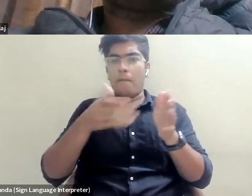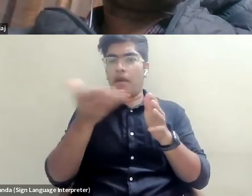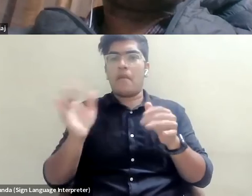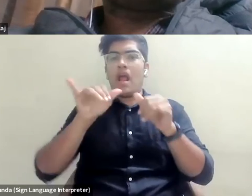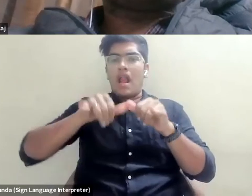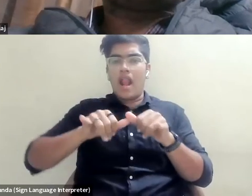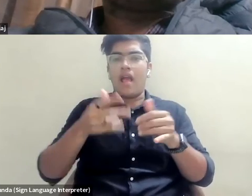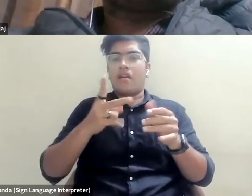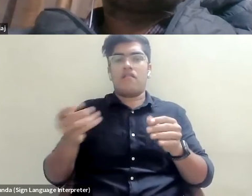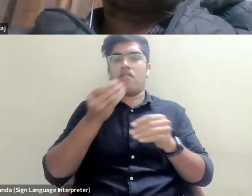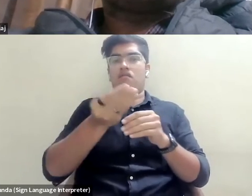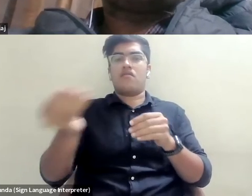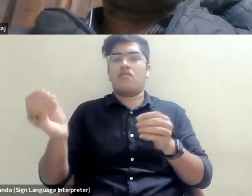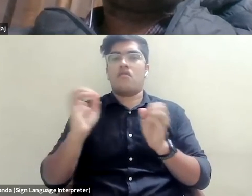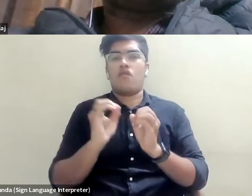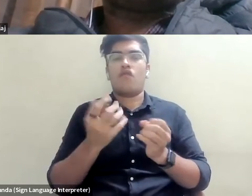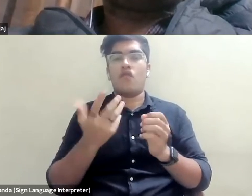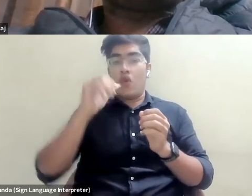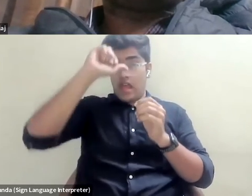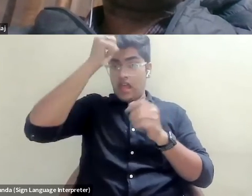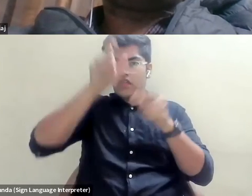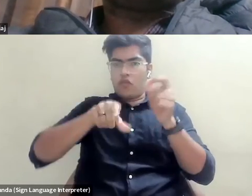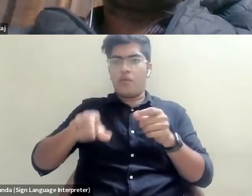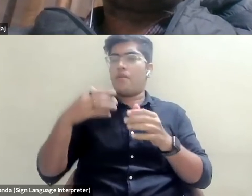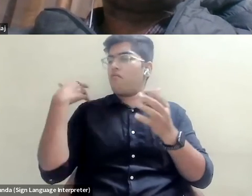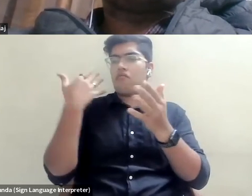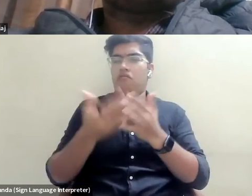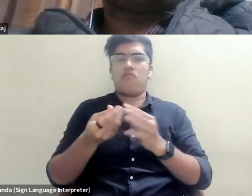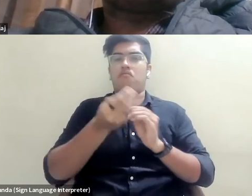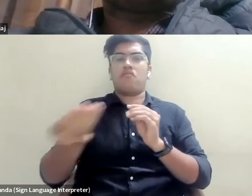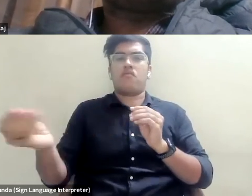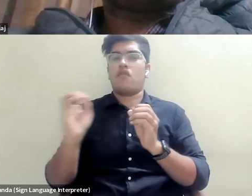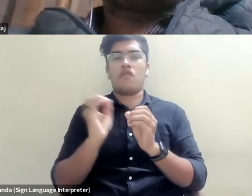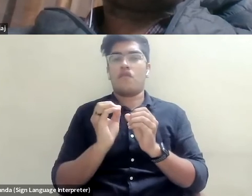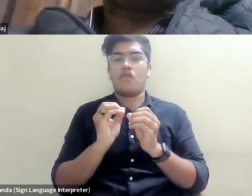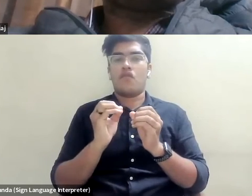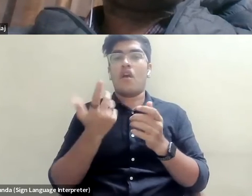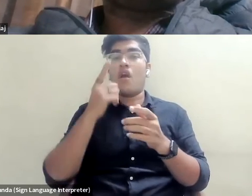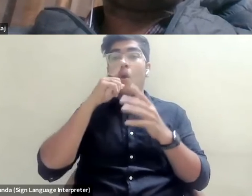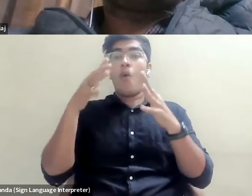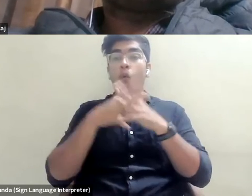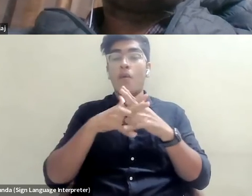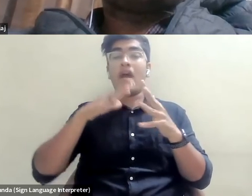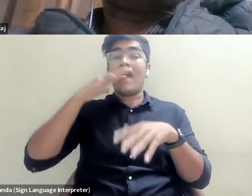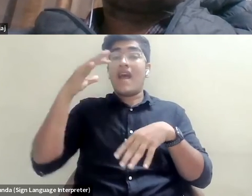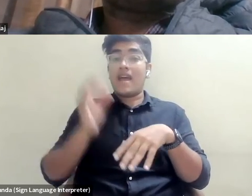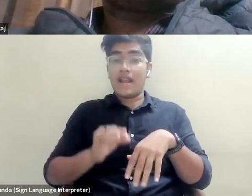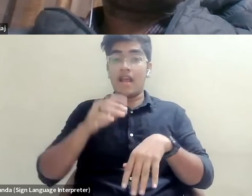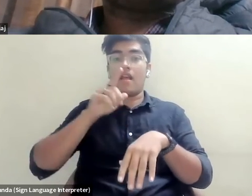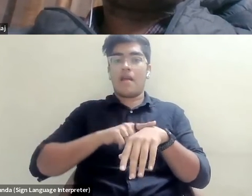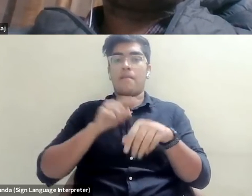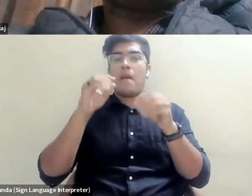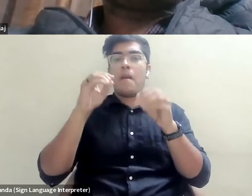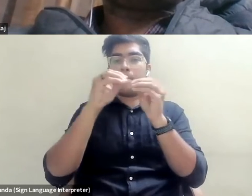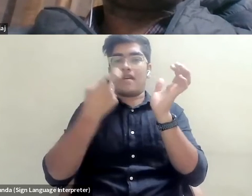बिल डॉक्टर बाबा साहब अम्बेडकर ने लाया था, वो भी तो फेल हो गया। लेकिन औरतों को रियल मायने में आफ्टर अम्बेडकर ये